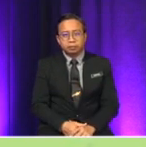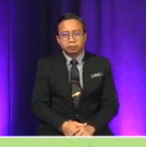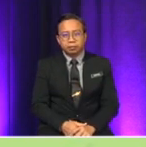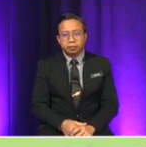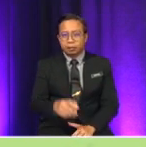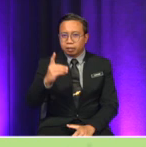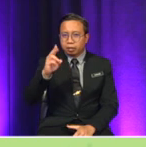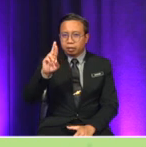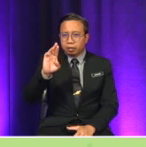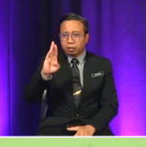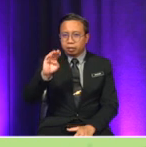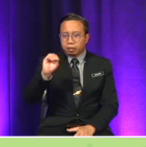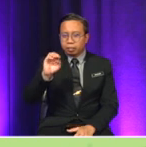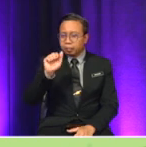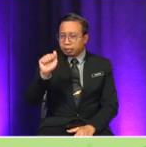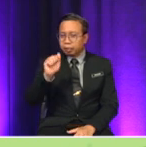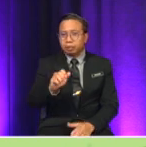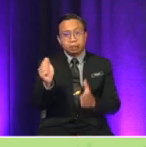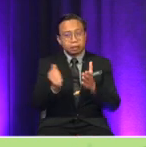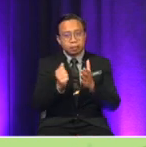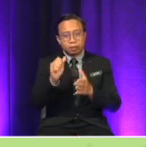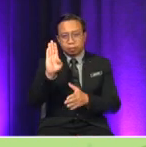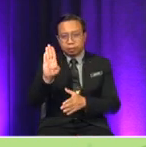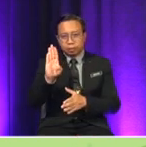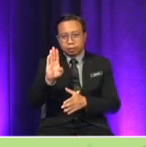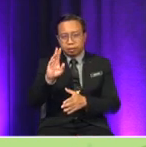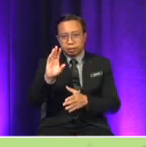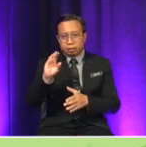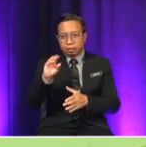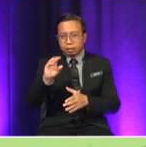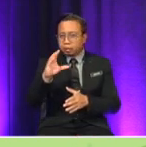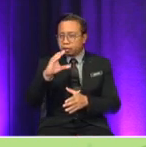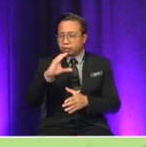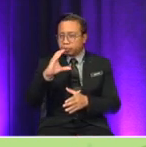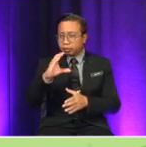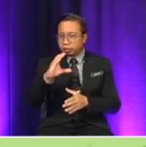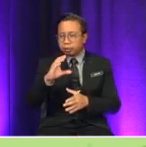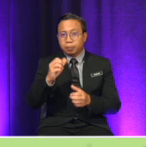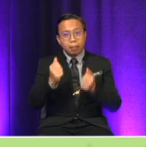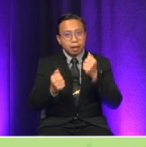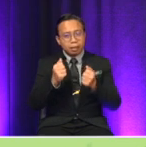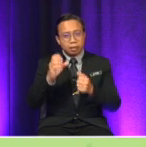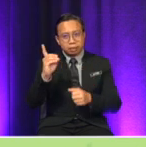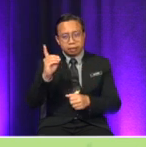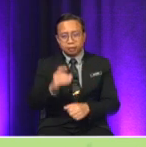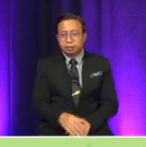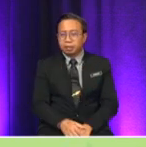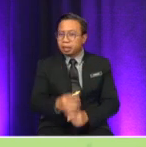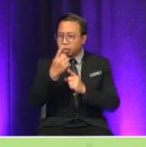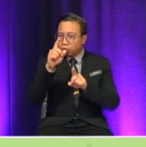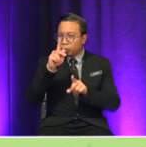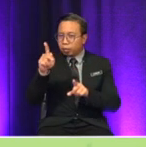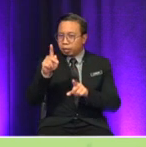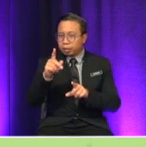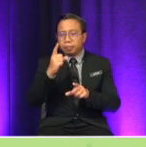Drum A, tempurin D, castanet C, maracas B. Okey, terima kasih Alisha, jawapan yang sangat bagus dan